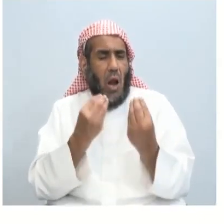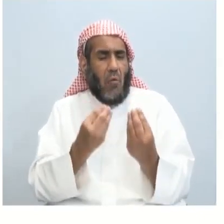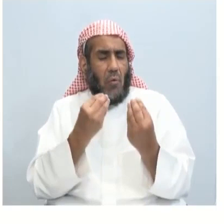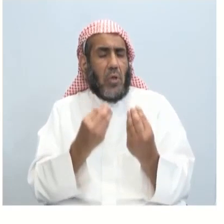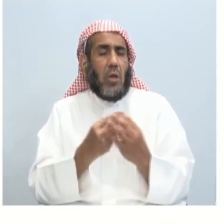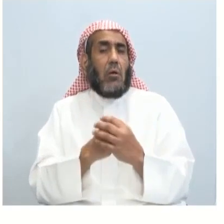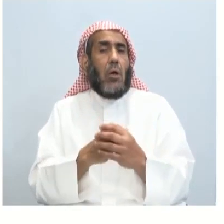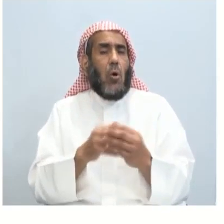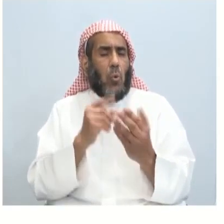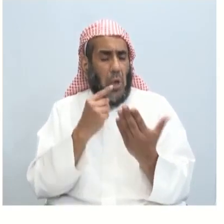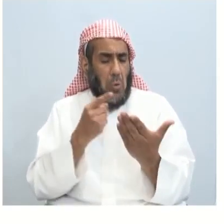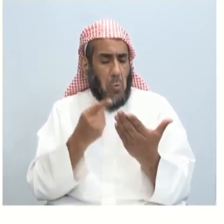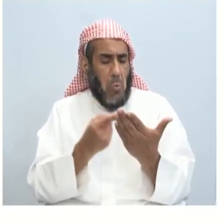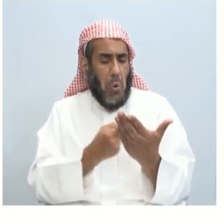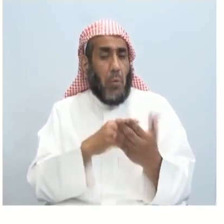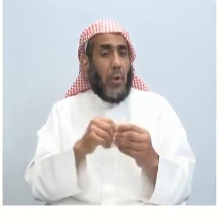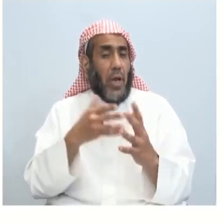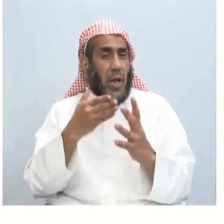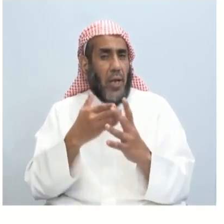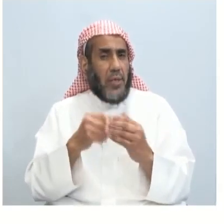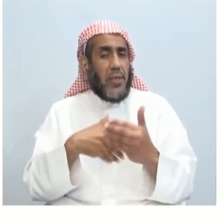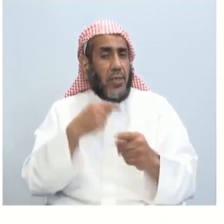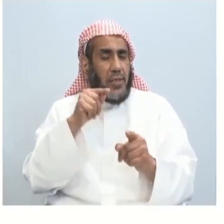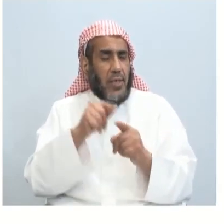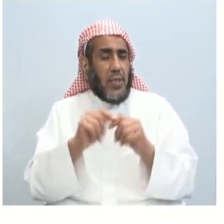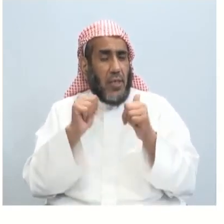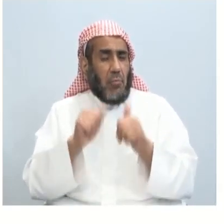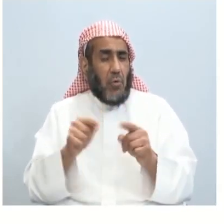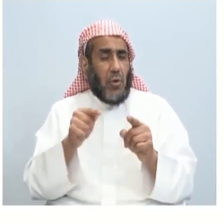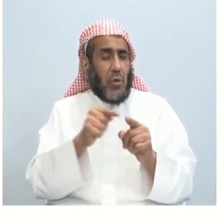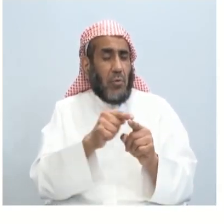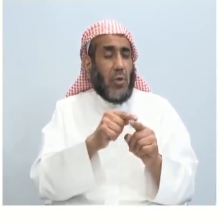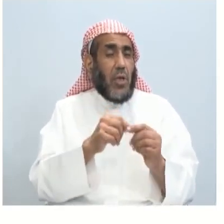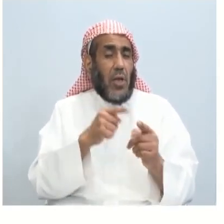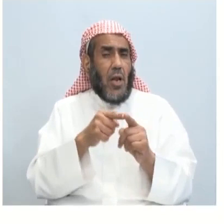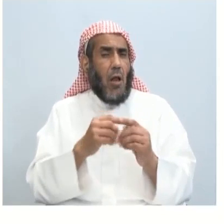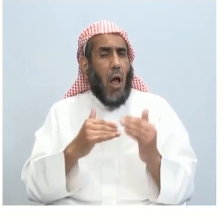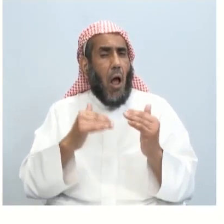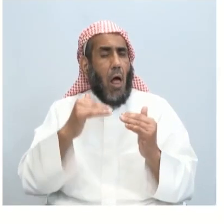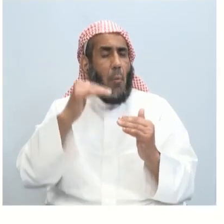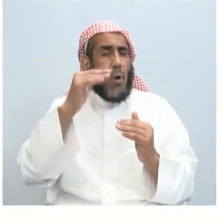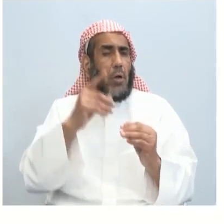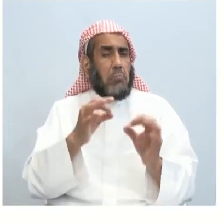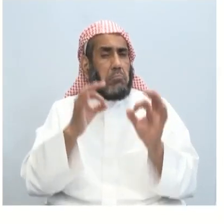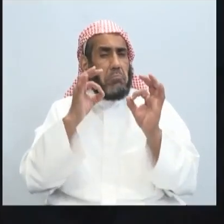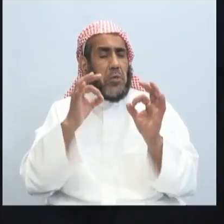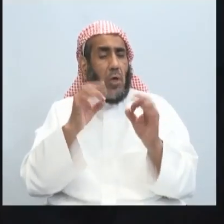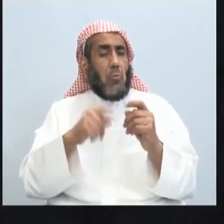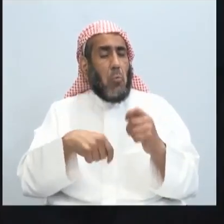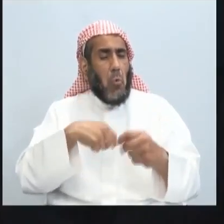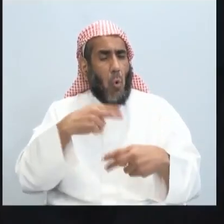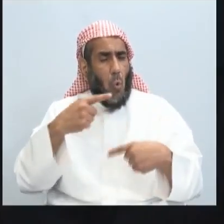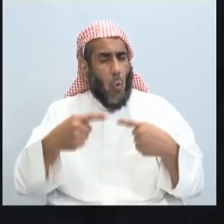والتاني والتدقيق والملاحظه والتي من خلالها سيصل تلاميذه سيصل تلاميذه لاعلى مراتب الاتقان كلما